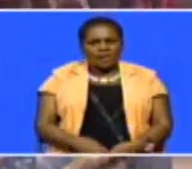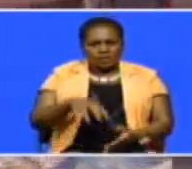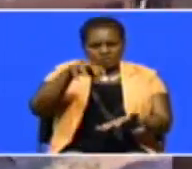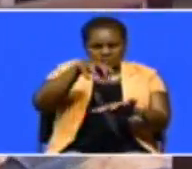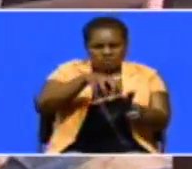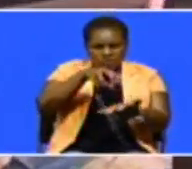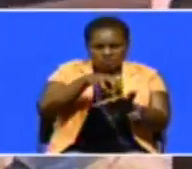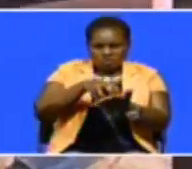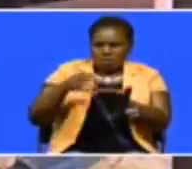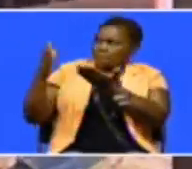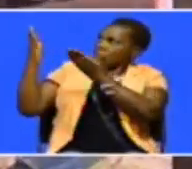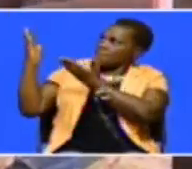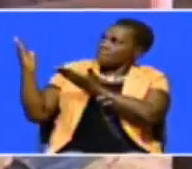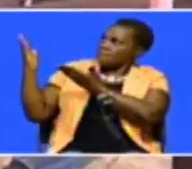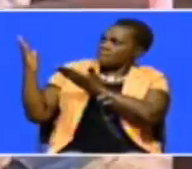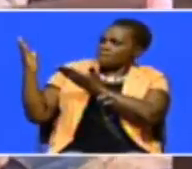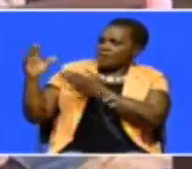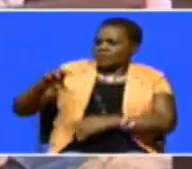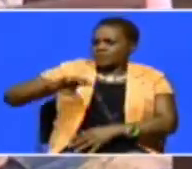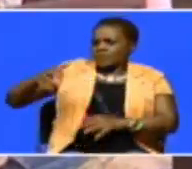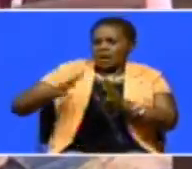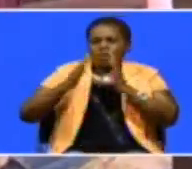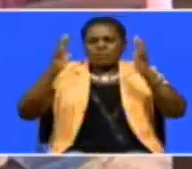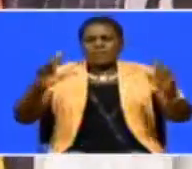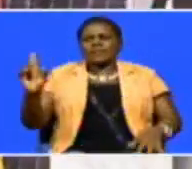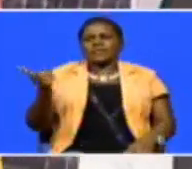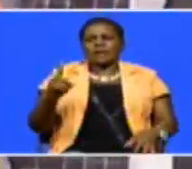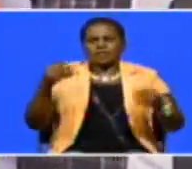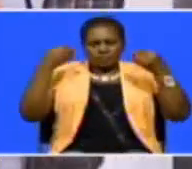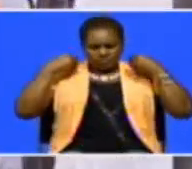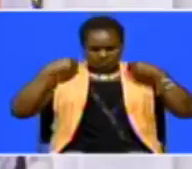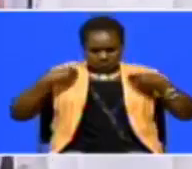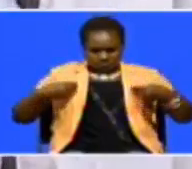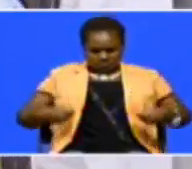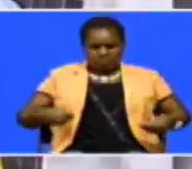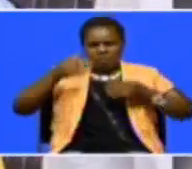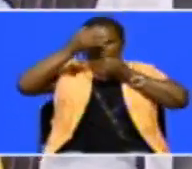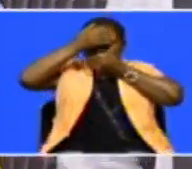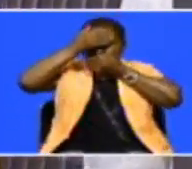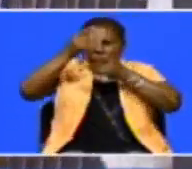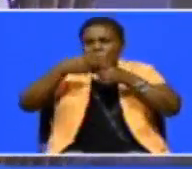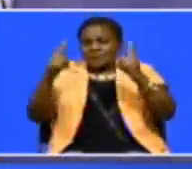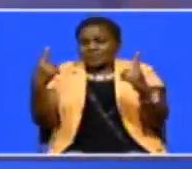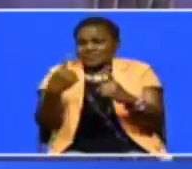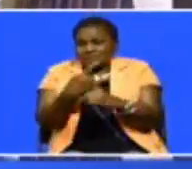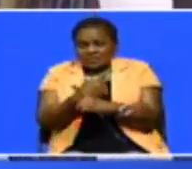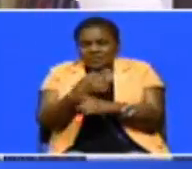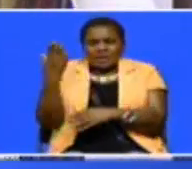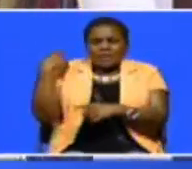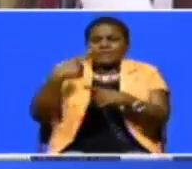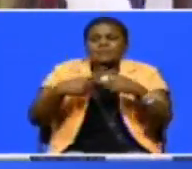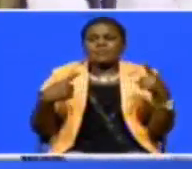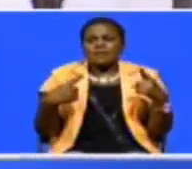Taswira iliyosheheni mitaa mingi katika miji mikuu ya Kenya ilikuwa ni mavazi ya kanzu na buibui, ila tofauti na ilivyokuwa mwaka